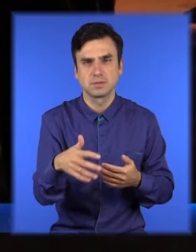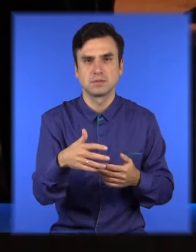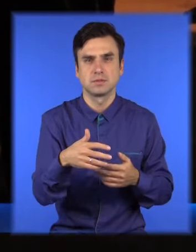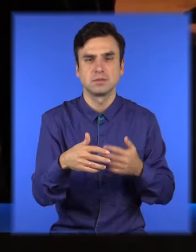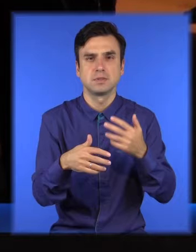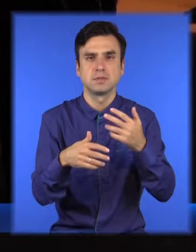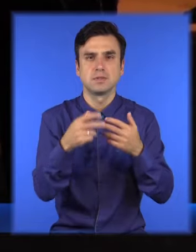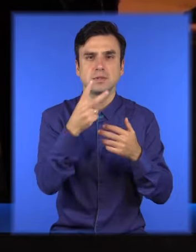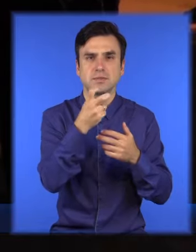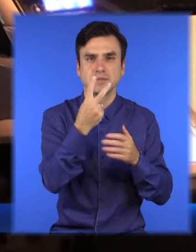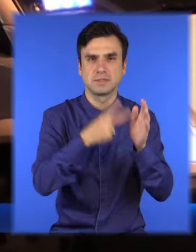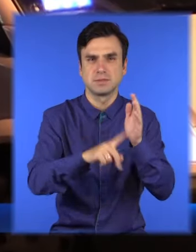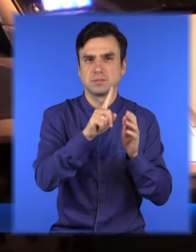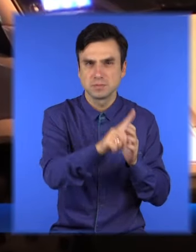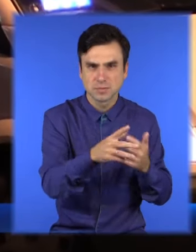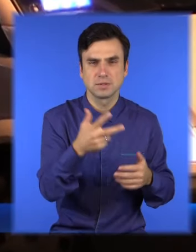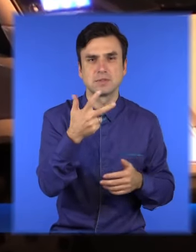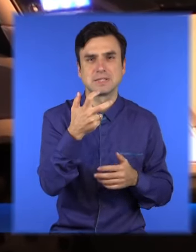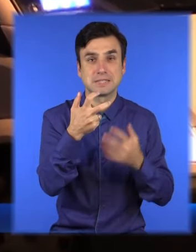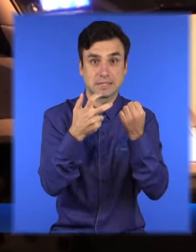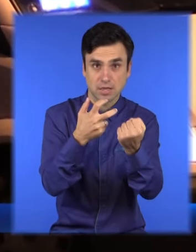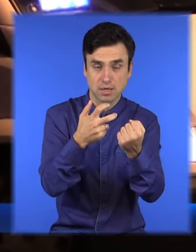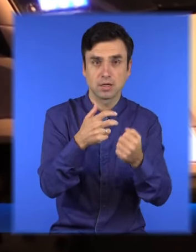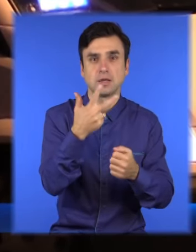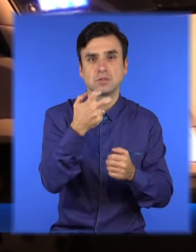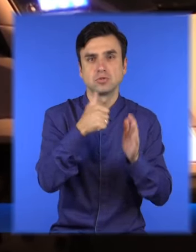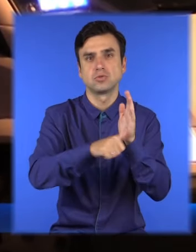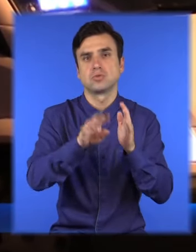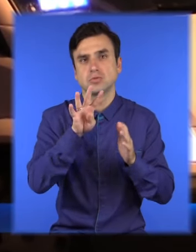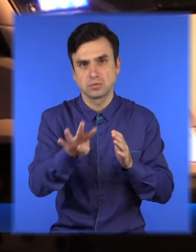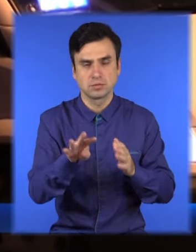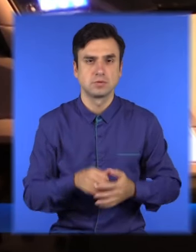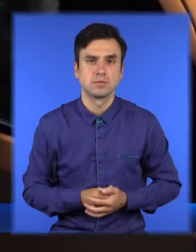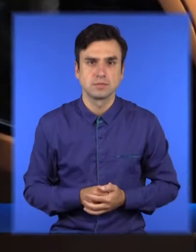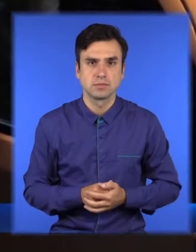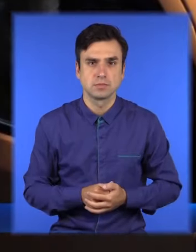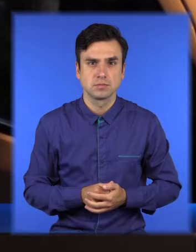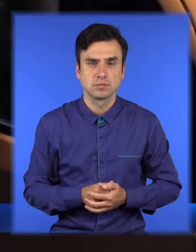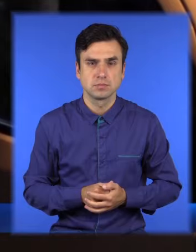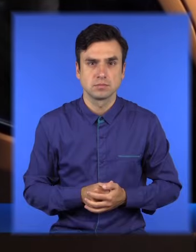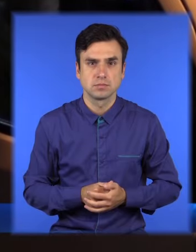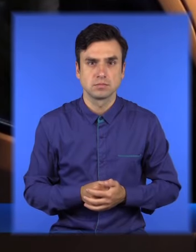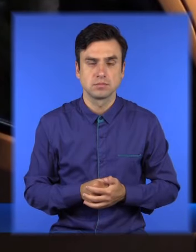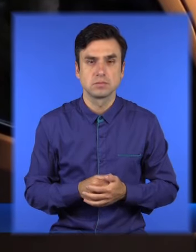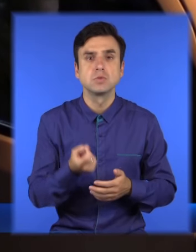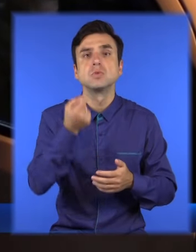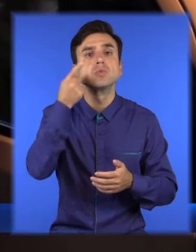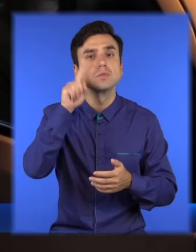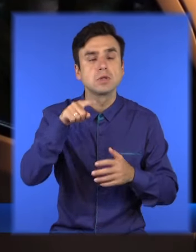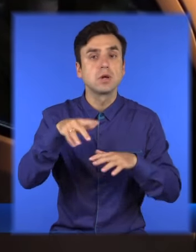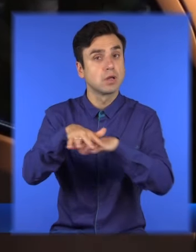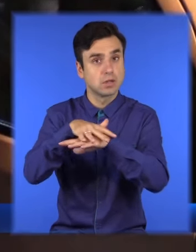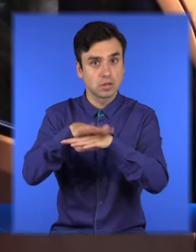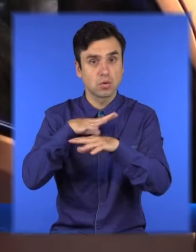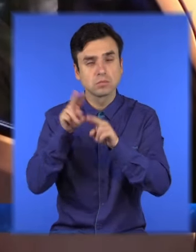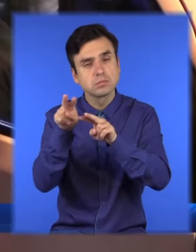250-го, 281-го, 300-го А та 364-го маршруту. Тому підтвердження перевірка